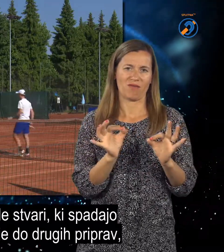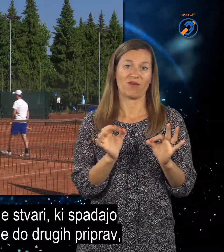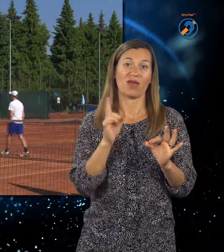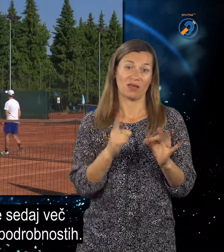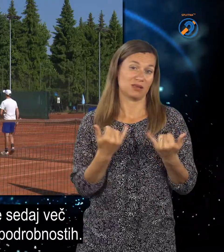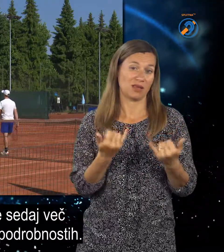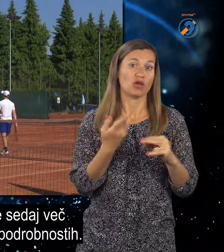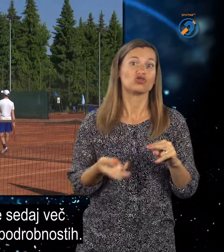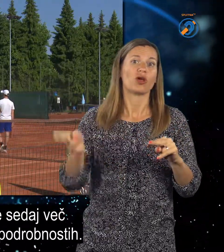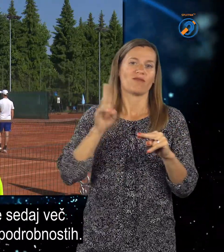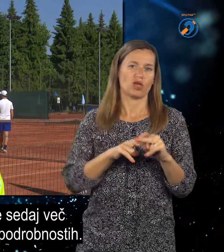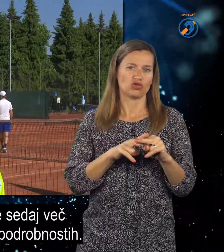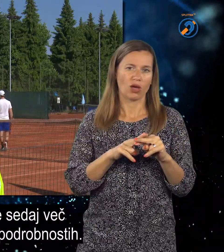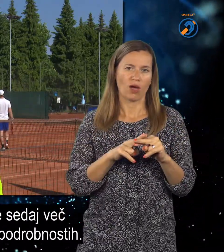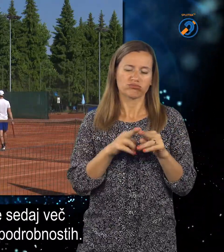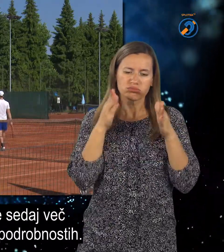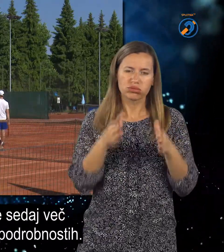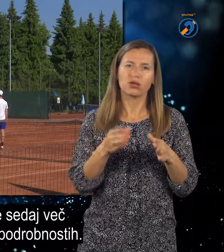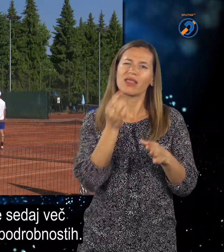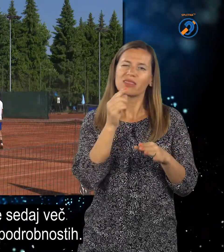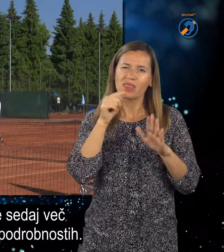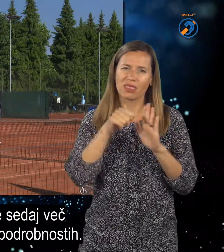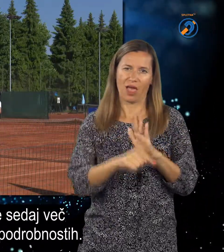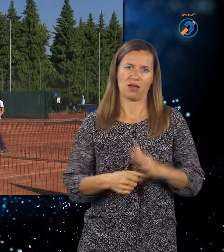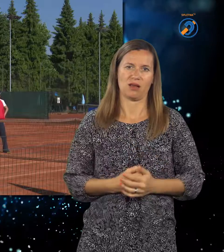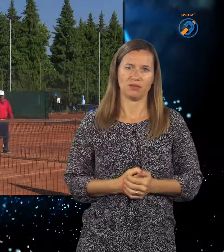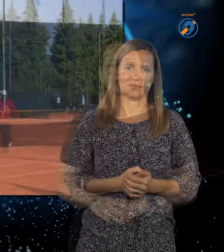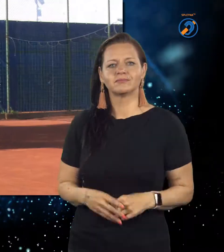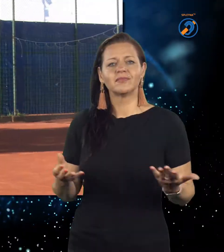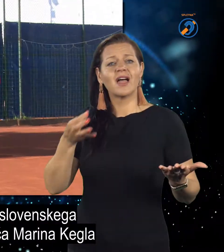priprav, s tem, da je zdaj večji poudarek na detajlih še.